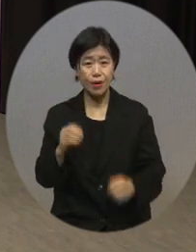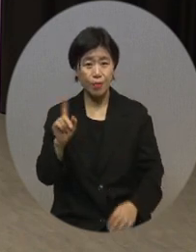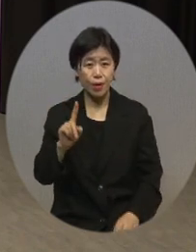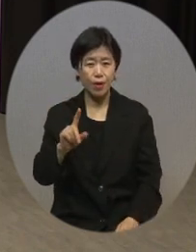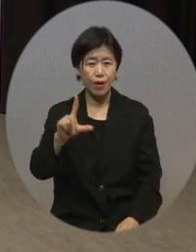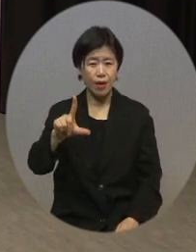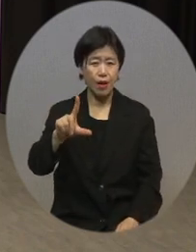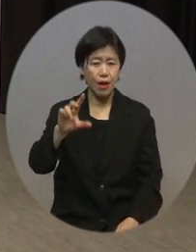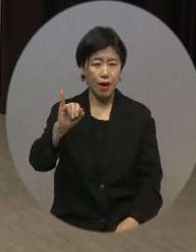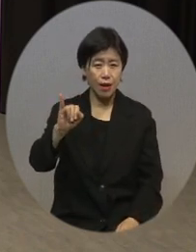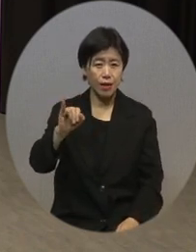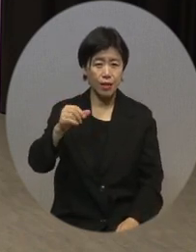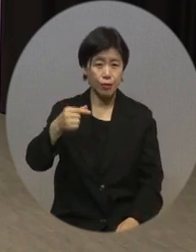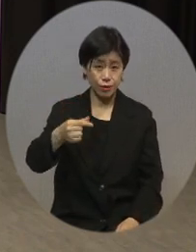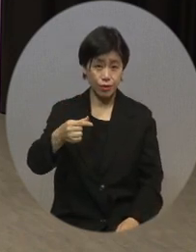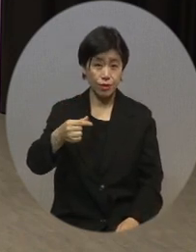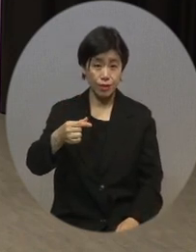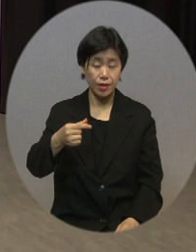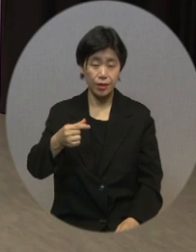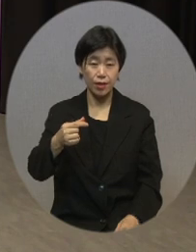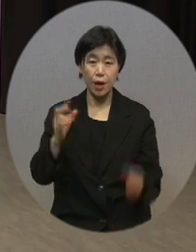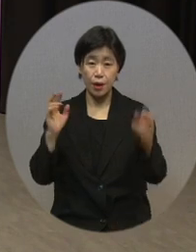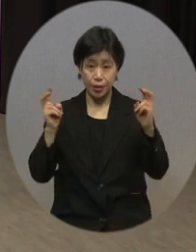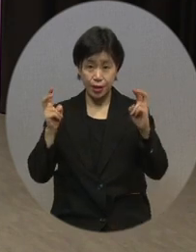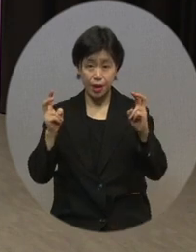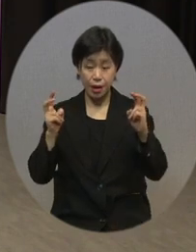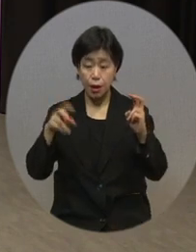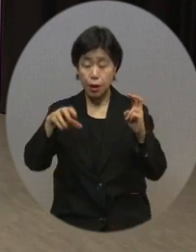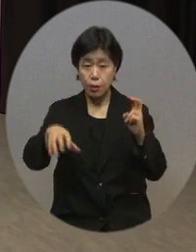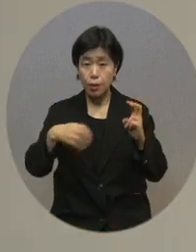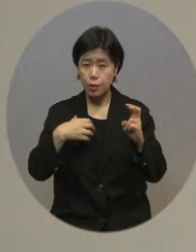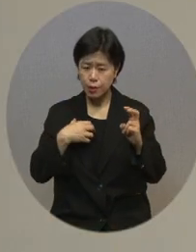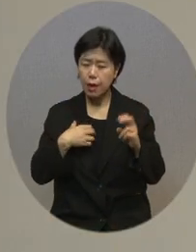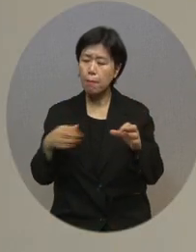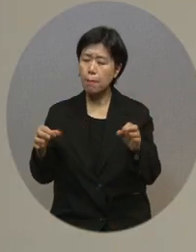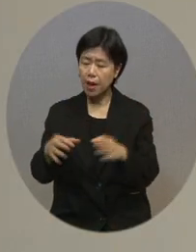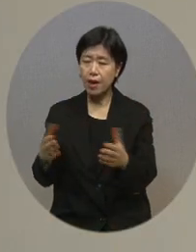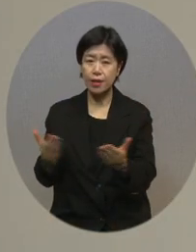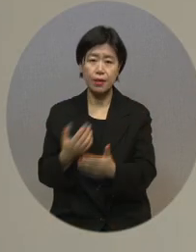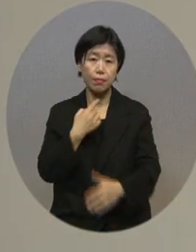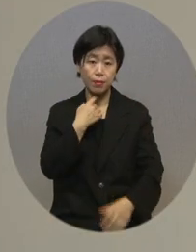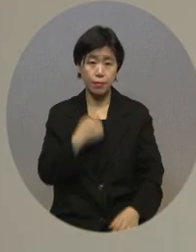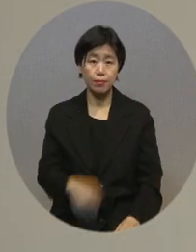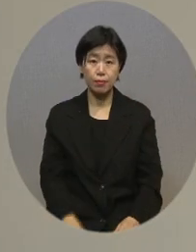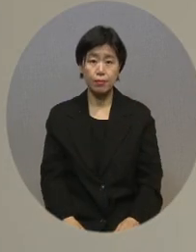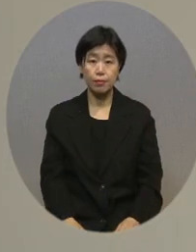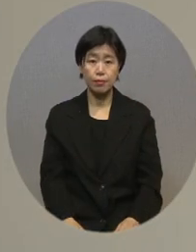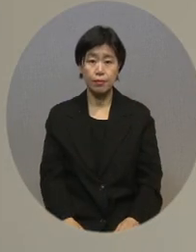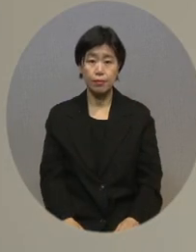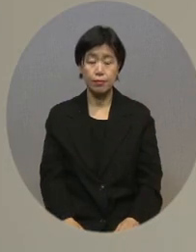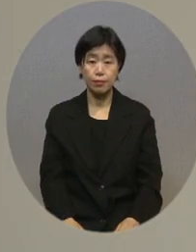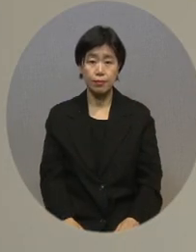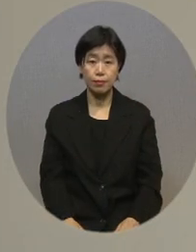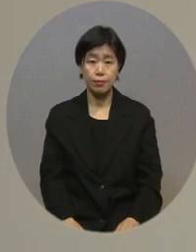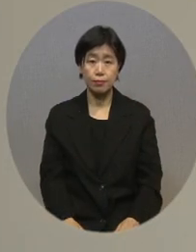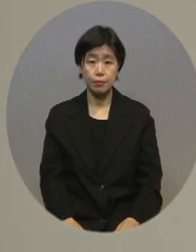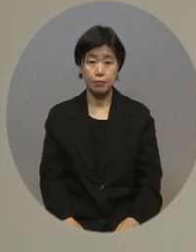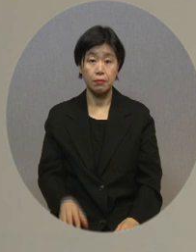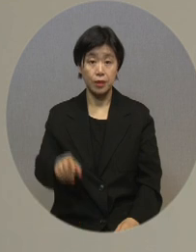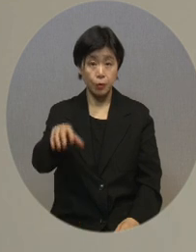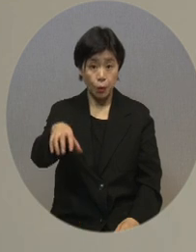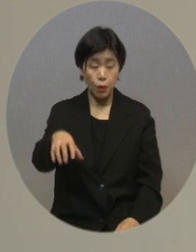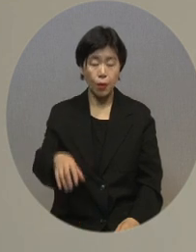넥스원이라는 그 방위산업체에 네. 잠깐 있었는데 거기 있었는데 이제 그때 당시